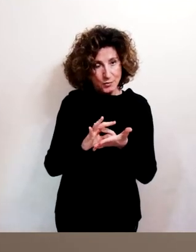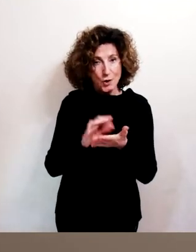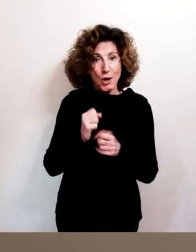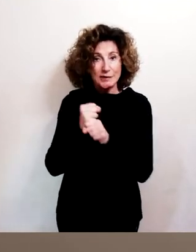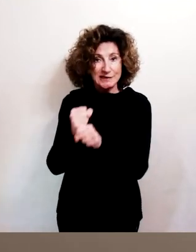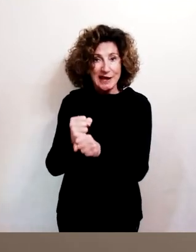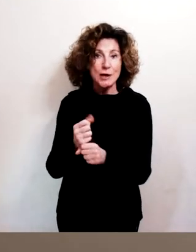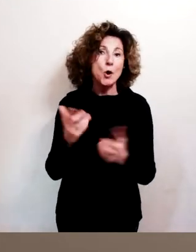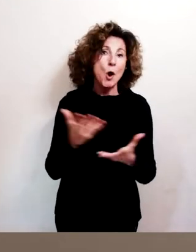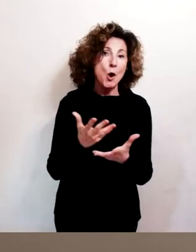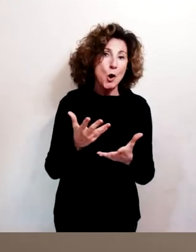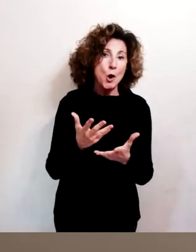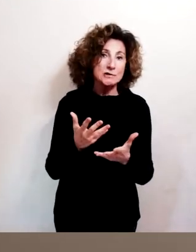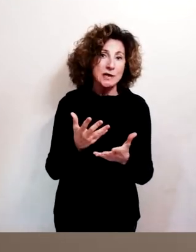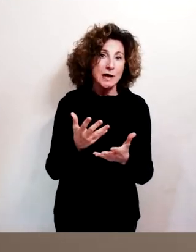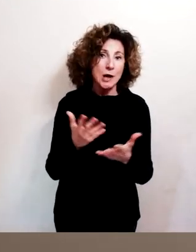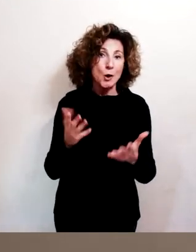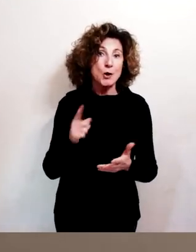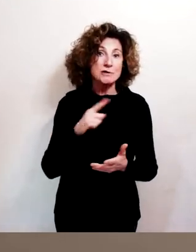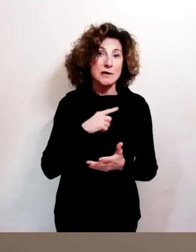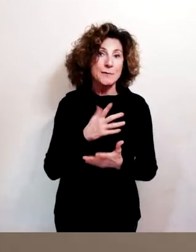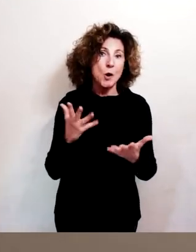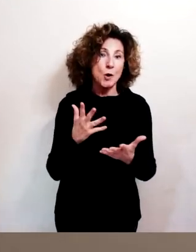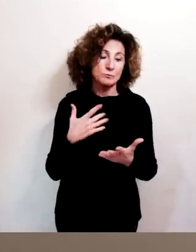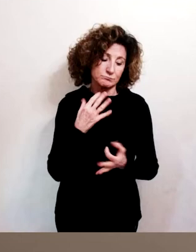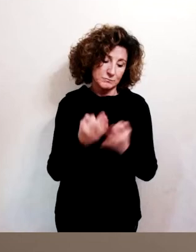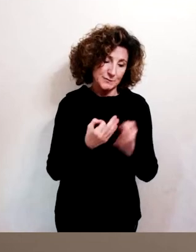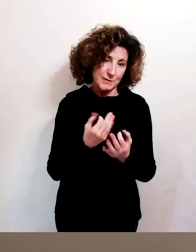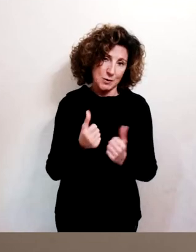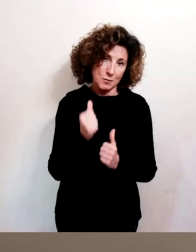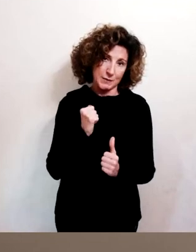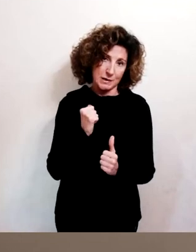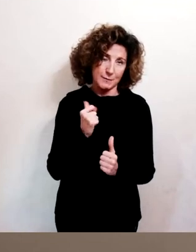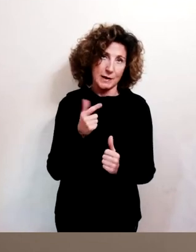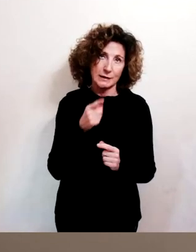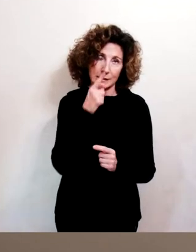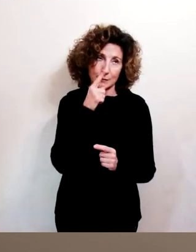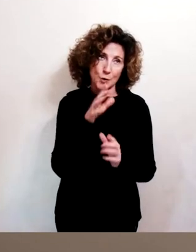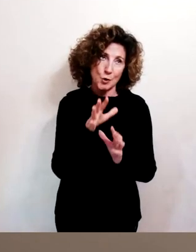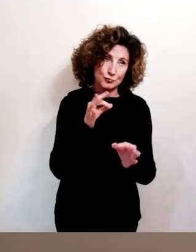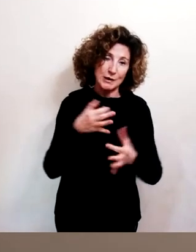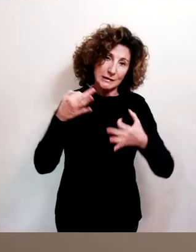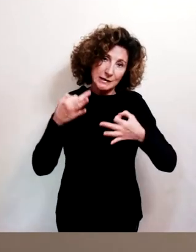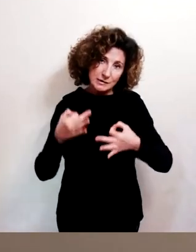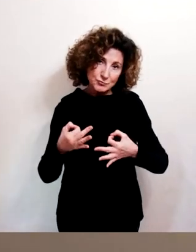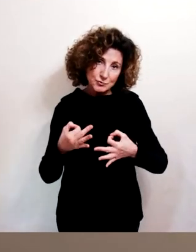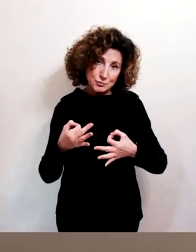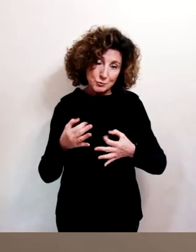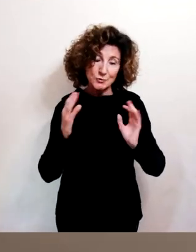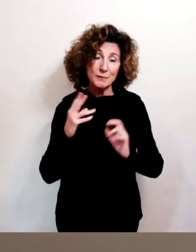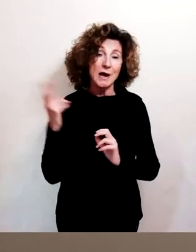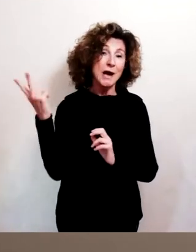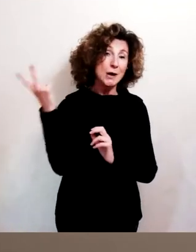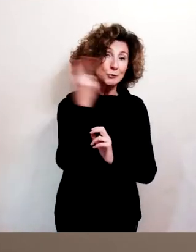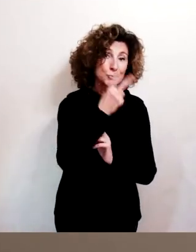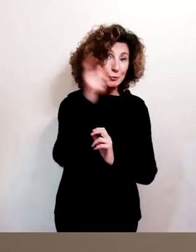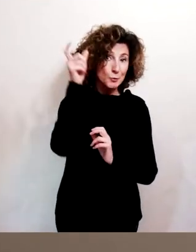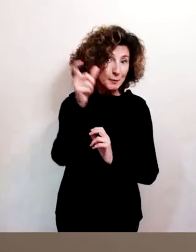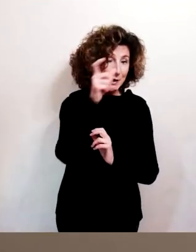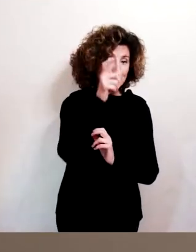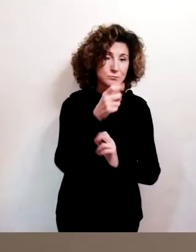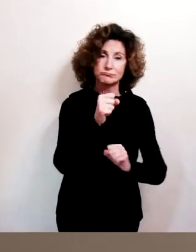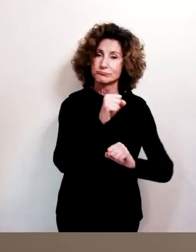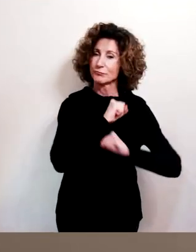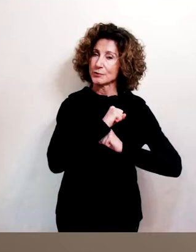ciò che delego e ciò che invece mi riservo come come scelte come decisioni loro però sono persone